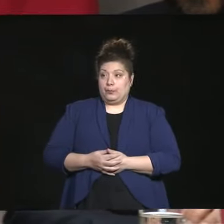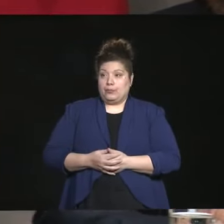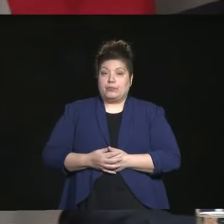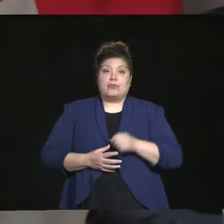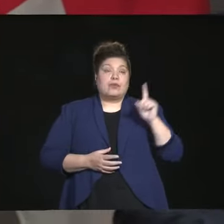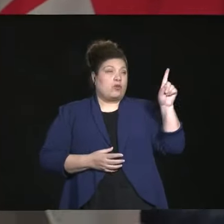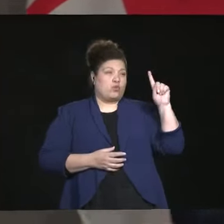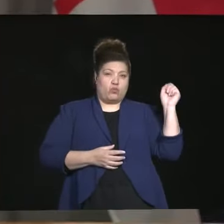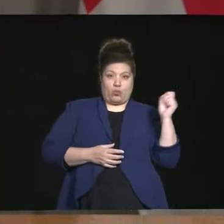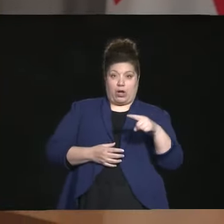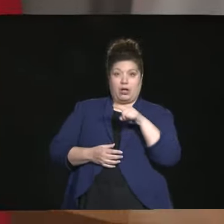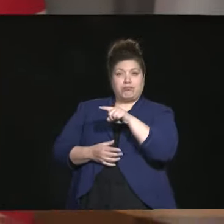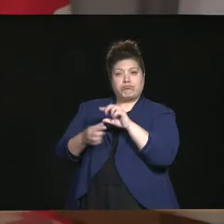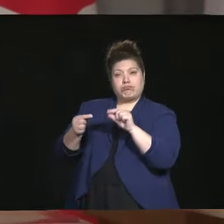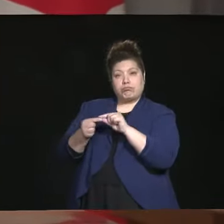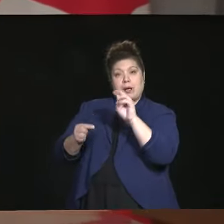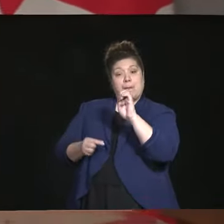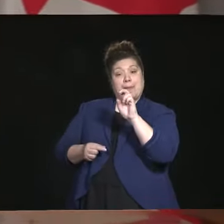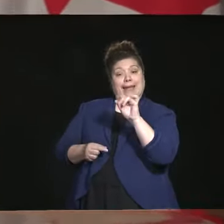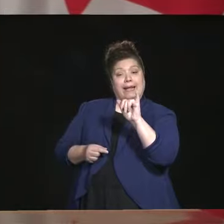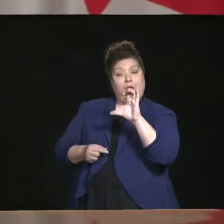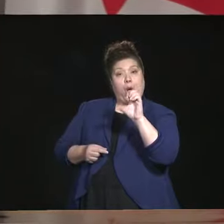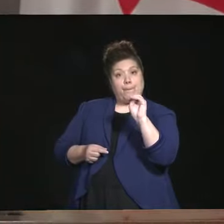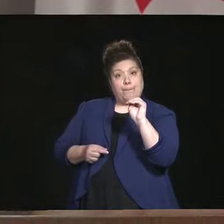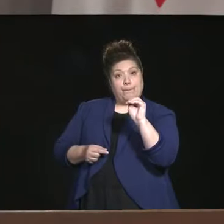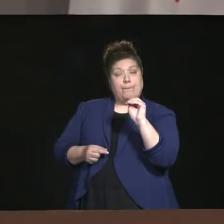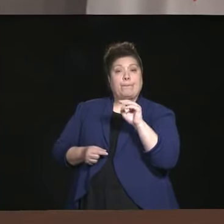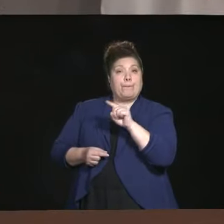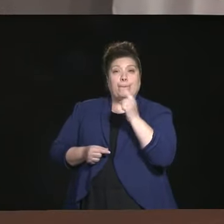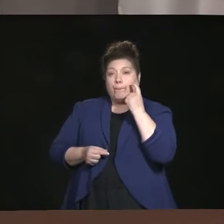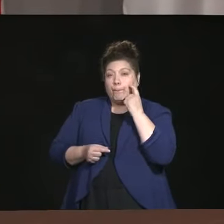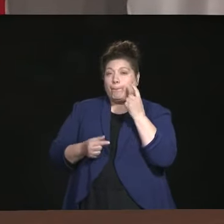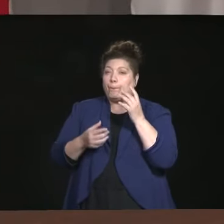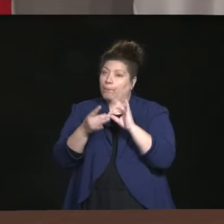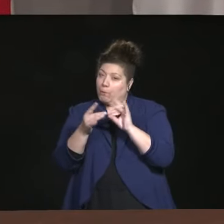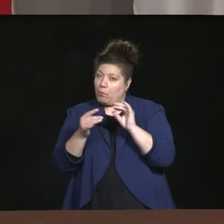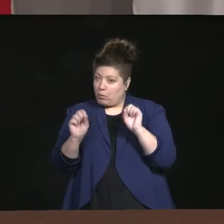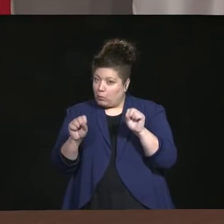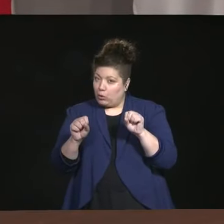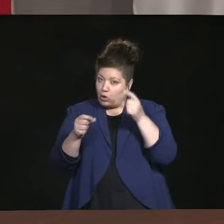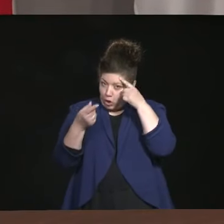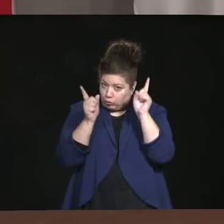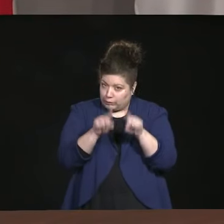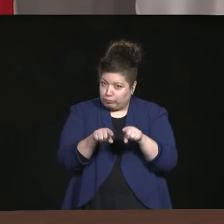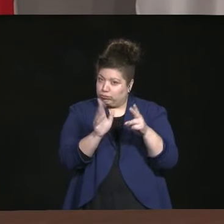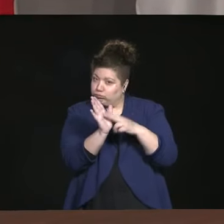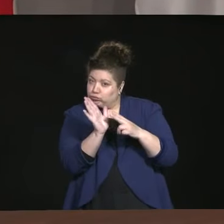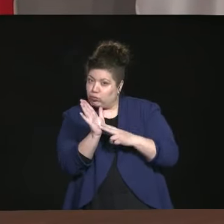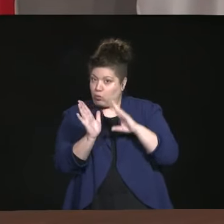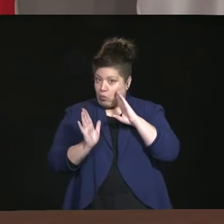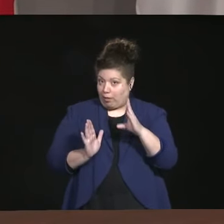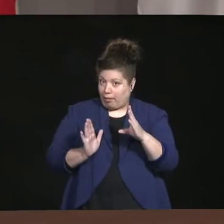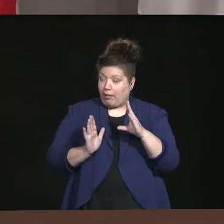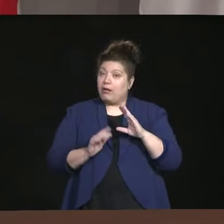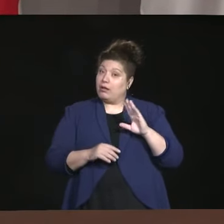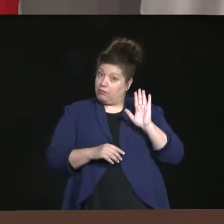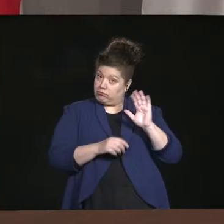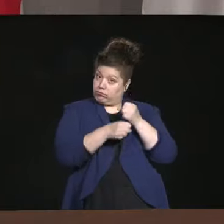une entente très bientôt pour la construction d'une nouvelle usine. Pouvez-vous nous en dire un peu plus à ce